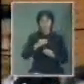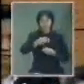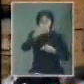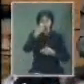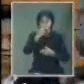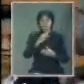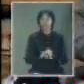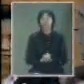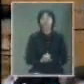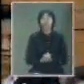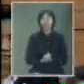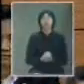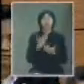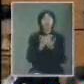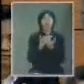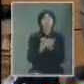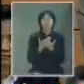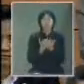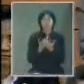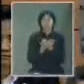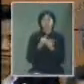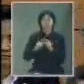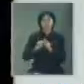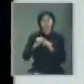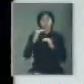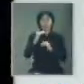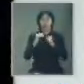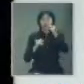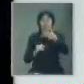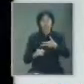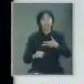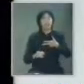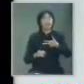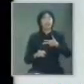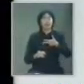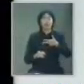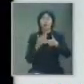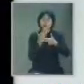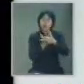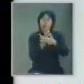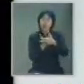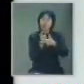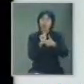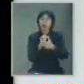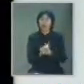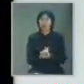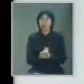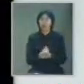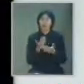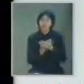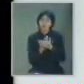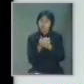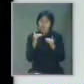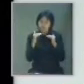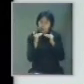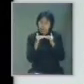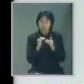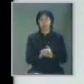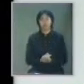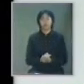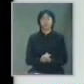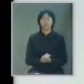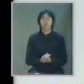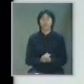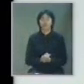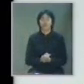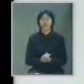มี3ราคาครับงบประมาณซื้อครุภัณฑ์นี่แปลกนะครับแฟลตเท่ากันหมดเลยครับ